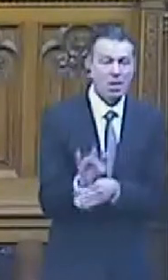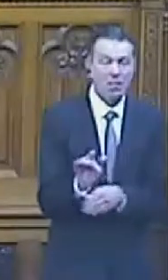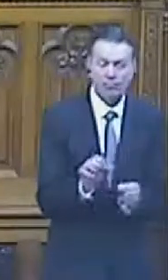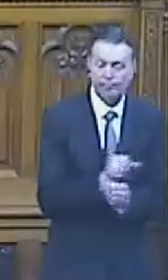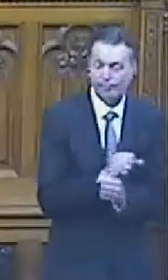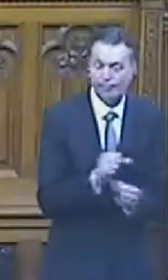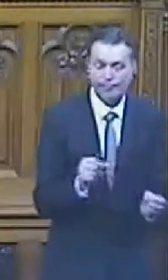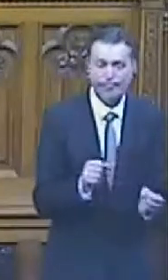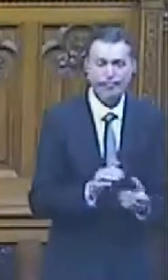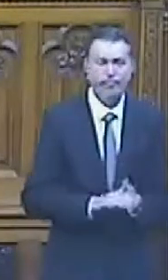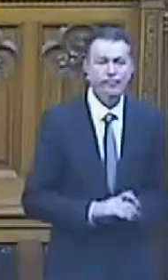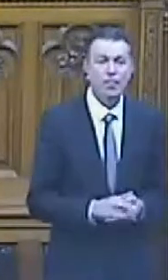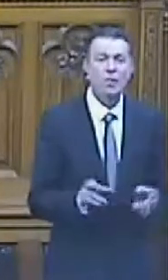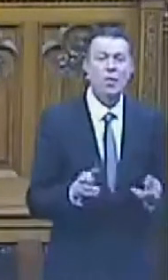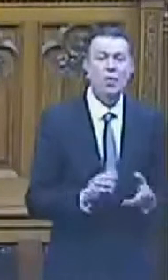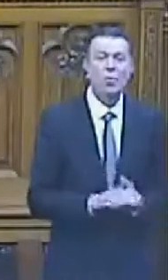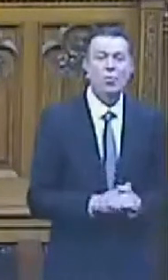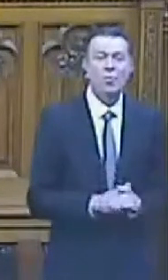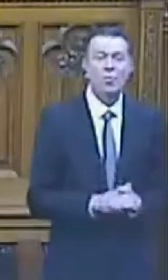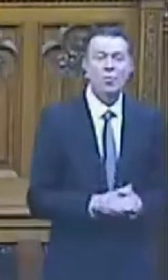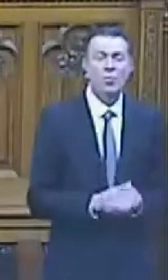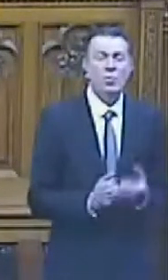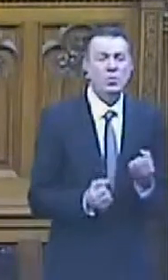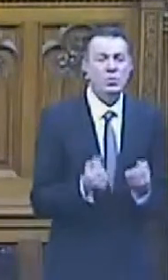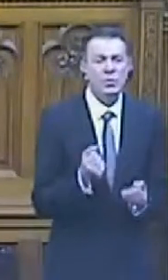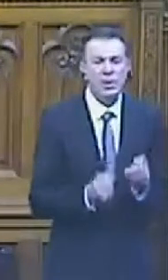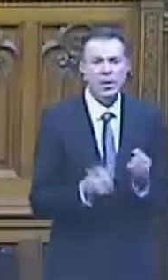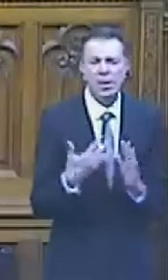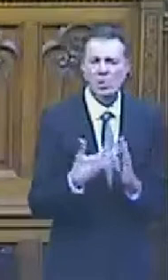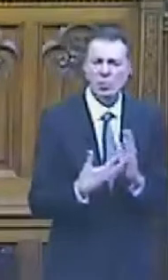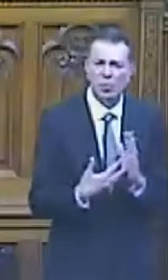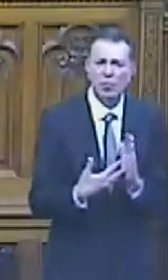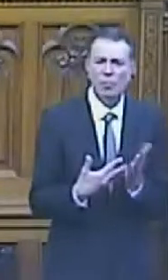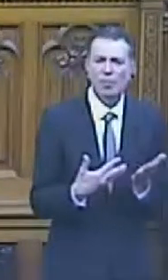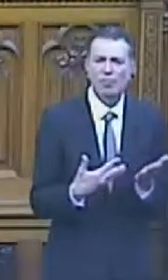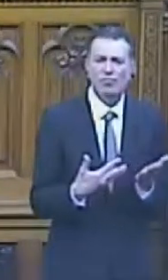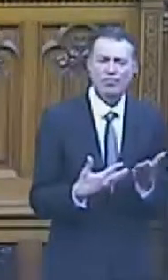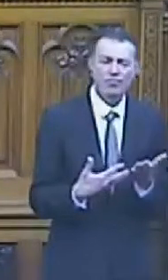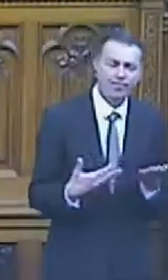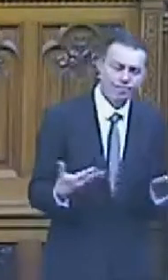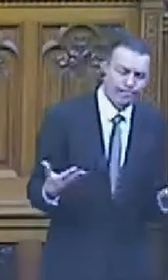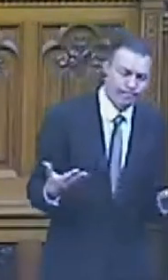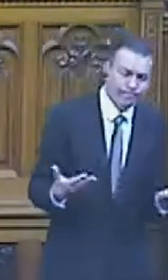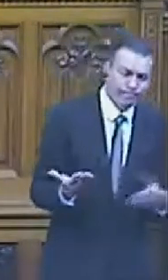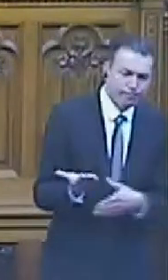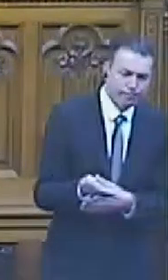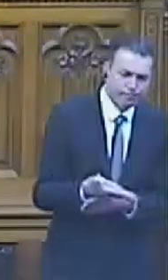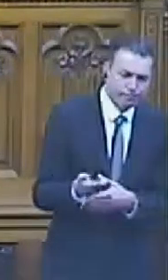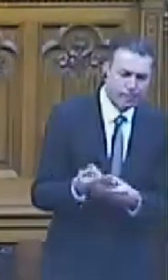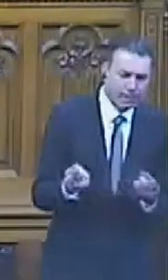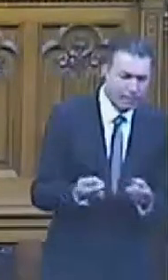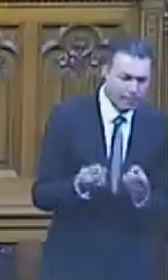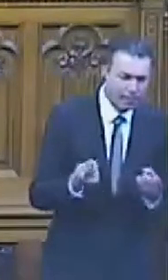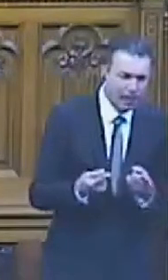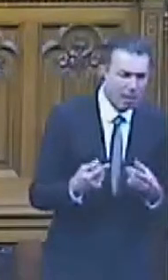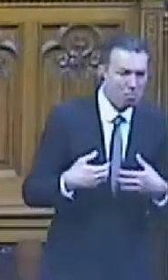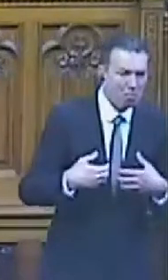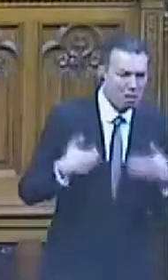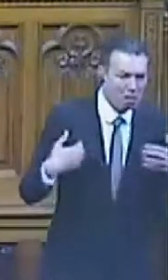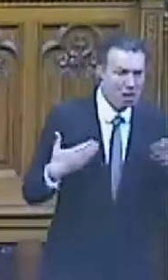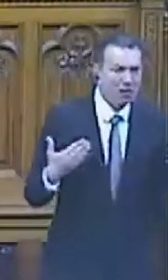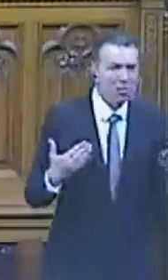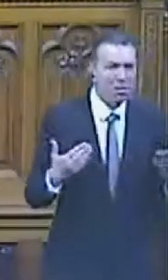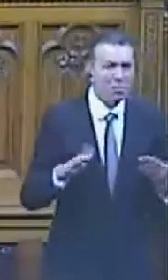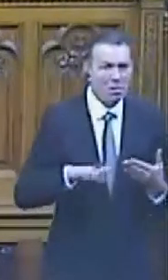vorzugehen. Weil es im Einzelfall viel zu schwierig ist zu prüfen, ist jetzt das Betteln gewerbsmäßig, aggressiv, oder